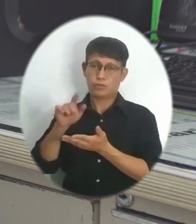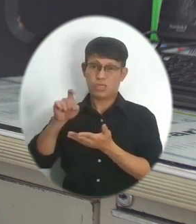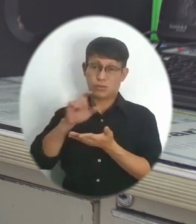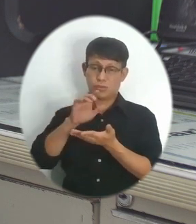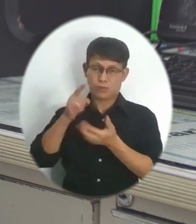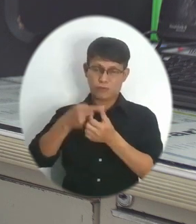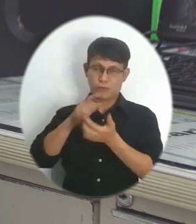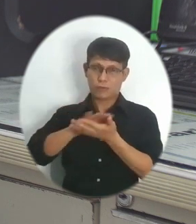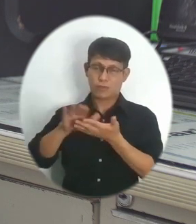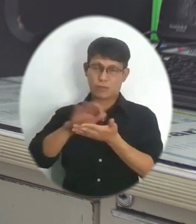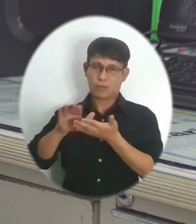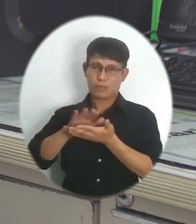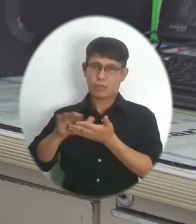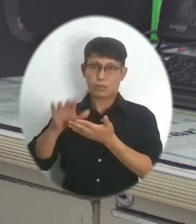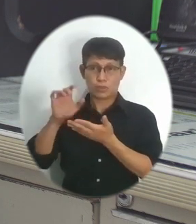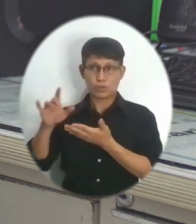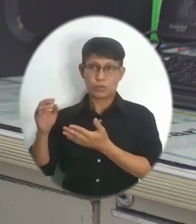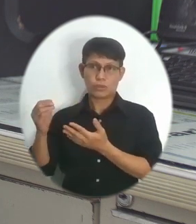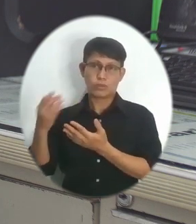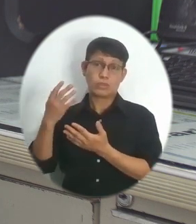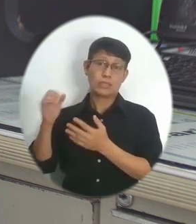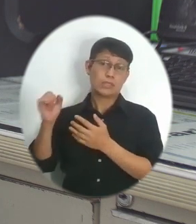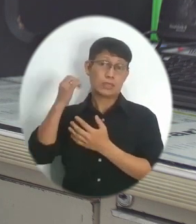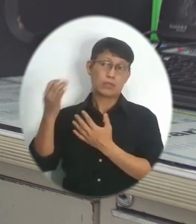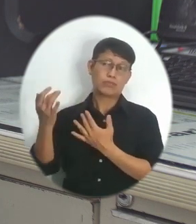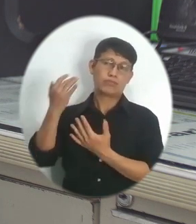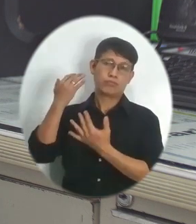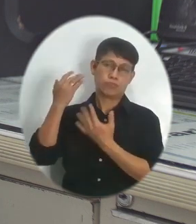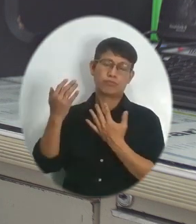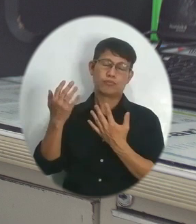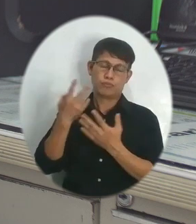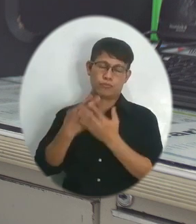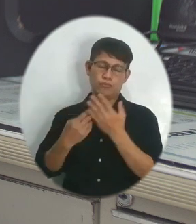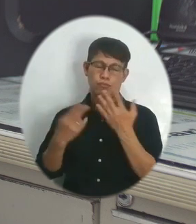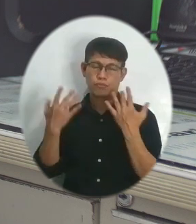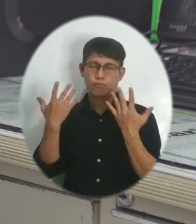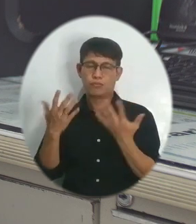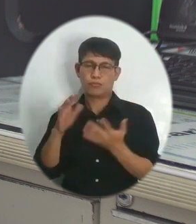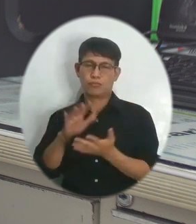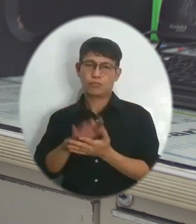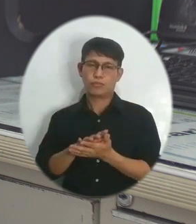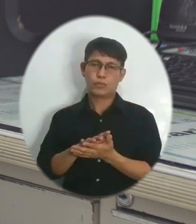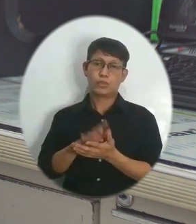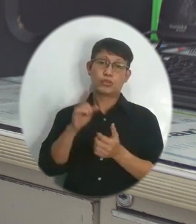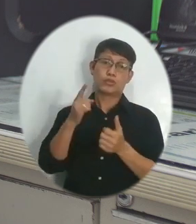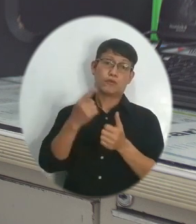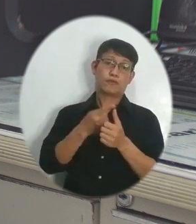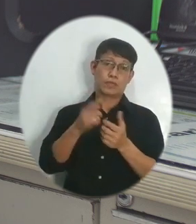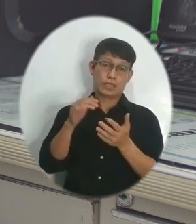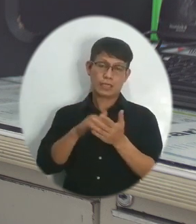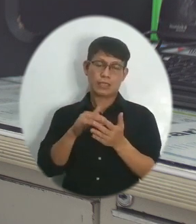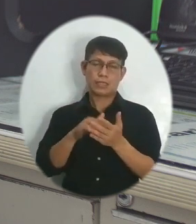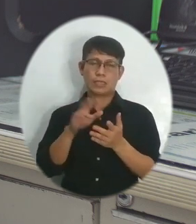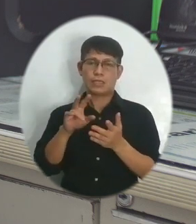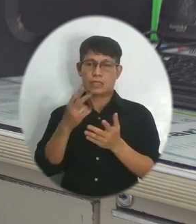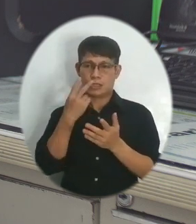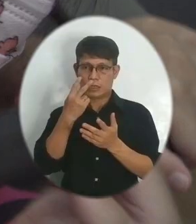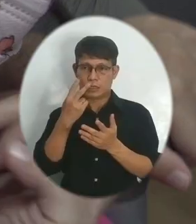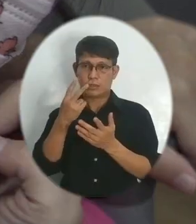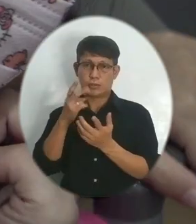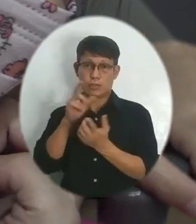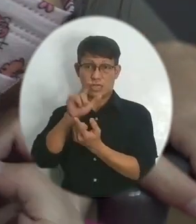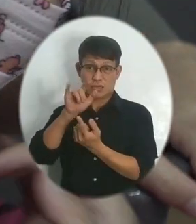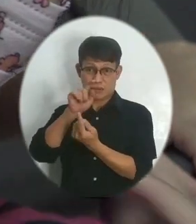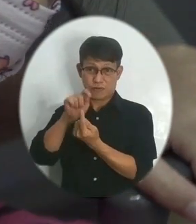maayos. Nasabi naman na nagpalinis na sila. So, ang gagawin, ilalagay muna yung molde, titingnan